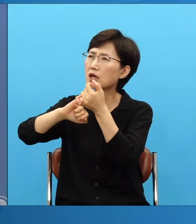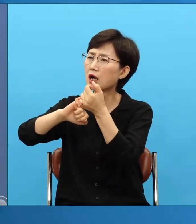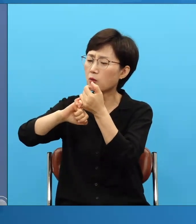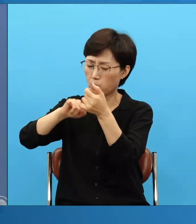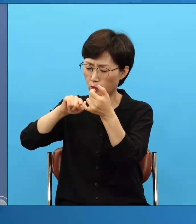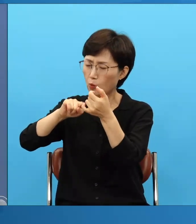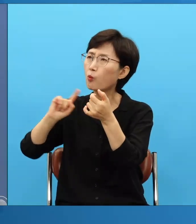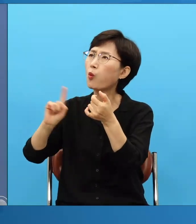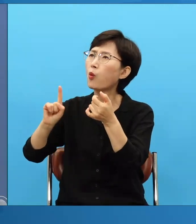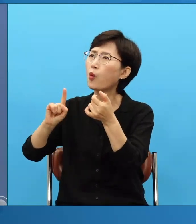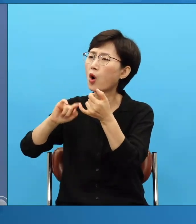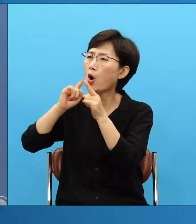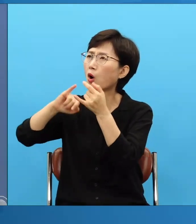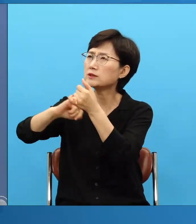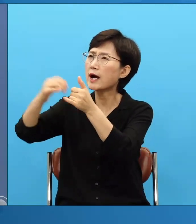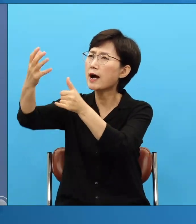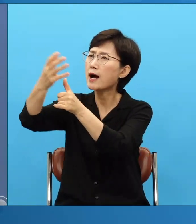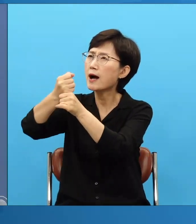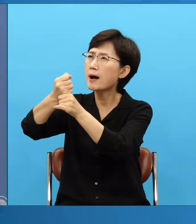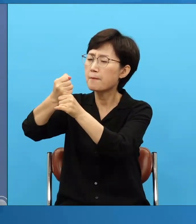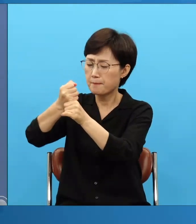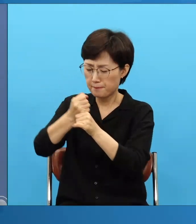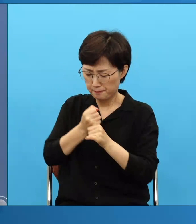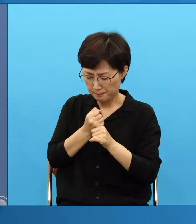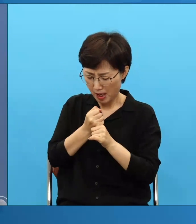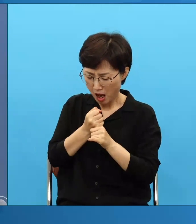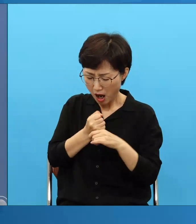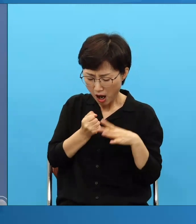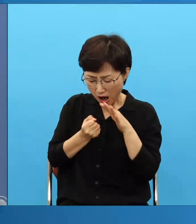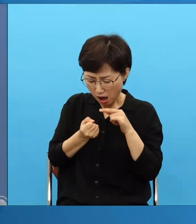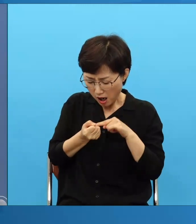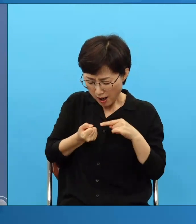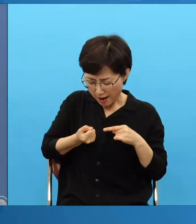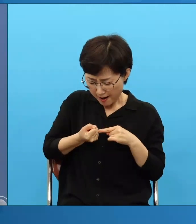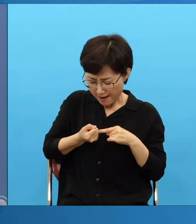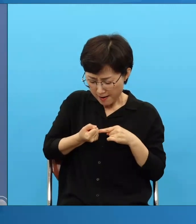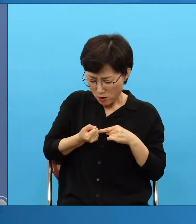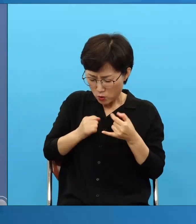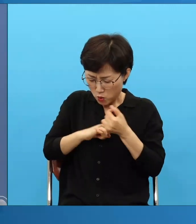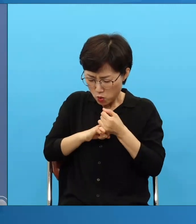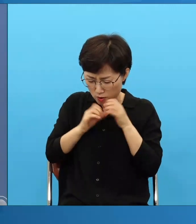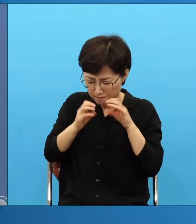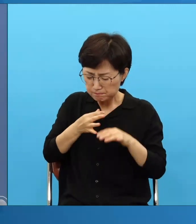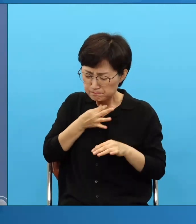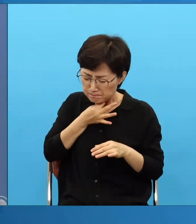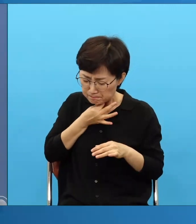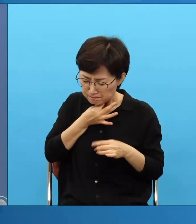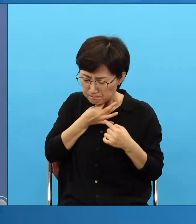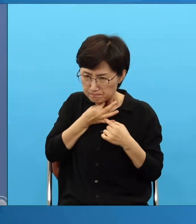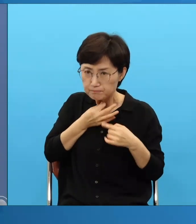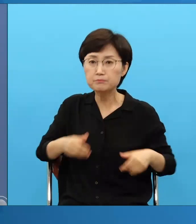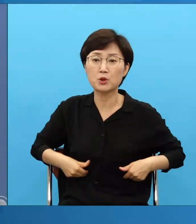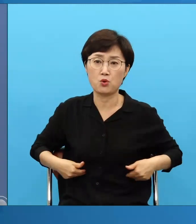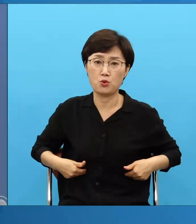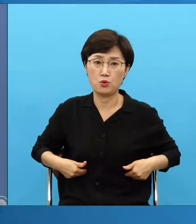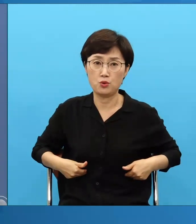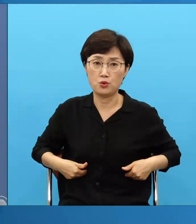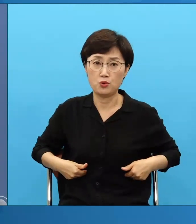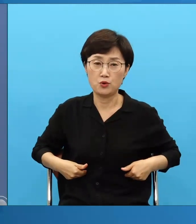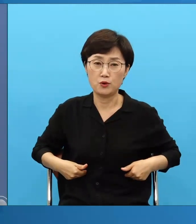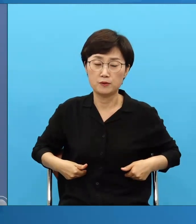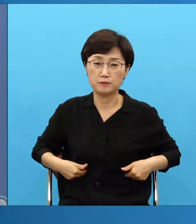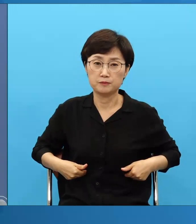영적인 답이 되고 한이 돼야 돼요. And so this, what is the gospel? It has to become my answer and my passion inside of my heart.